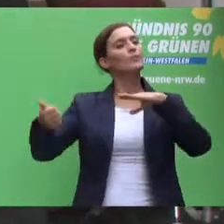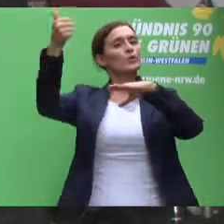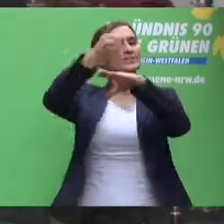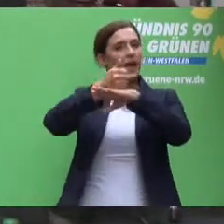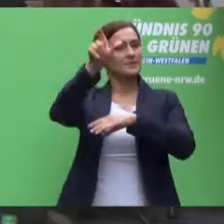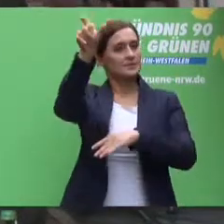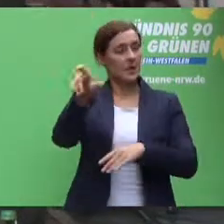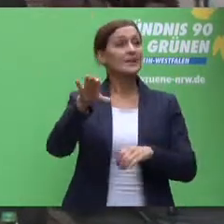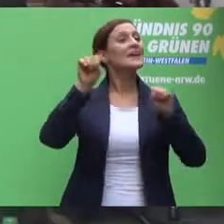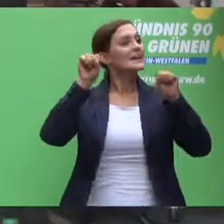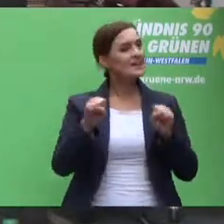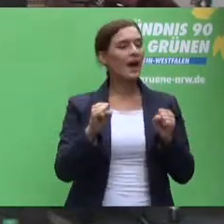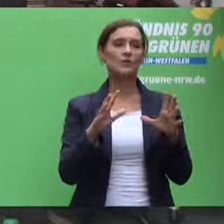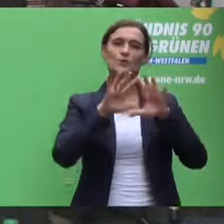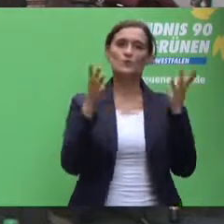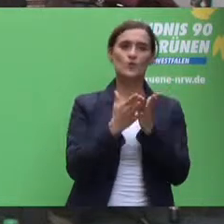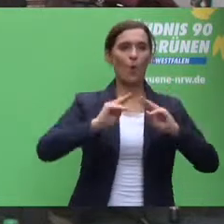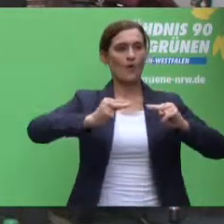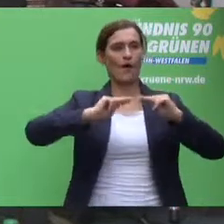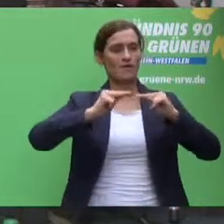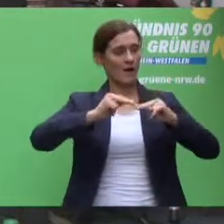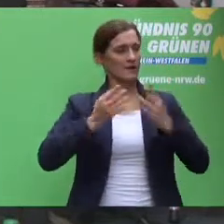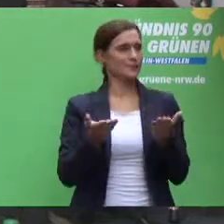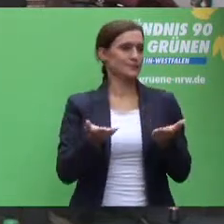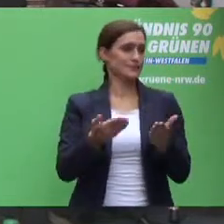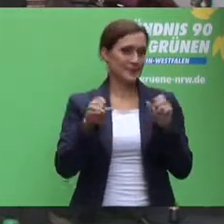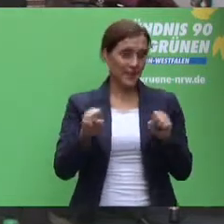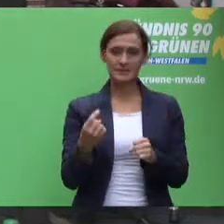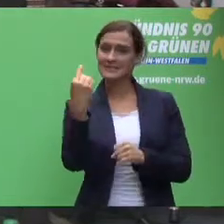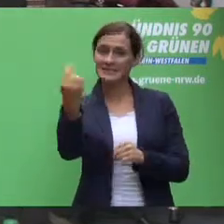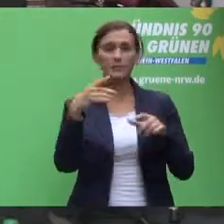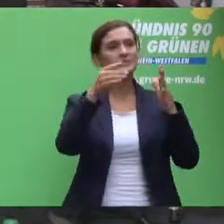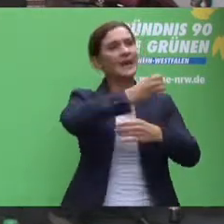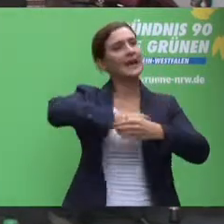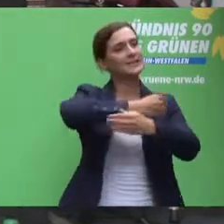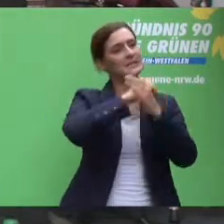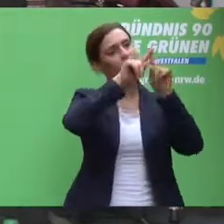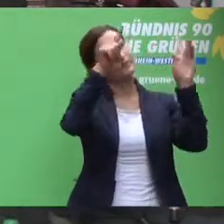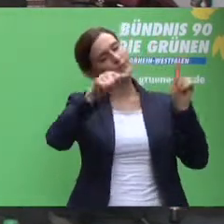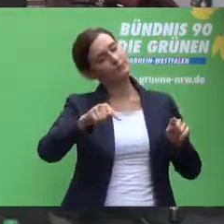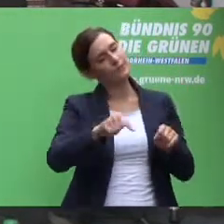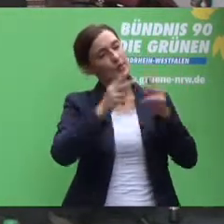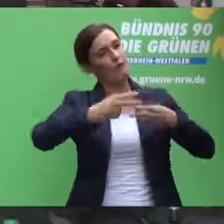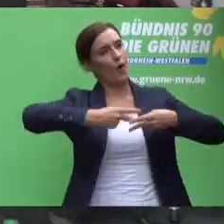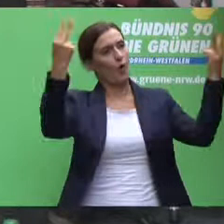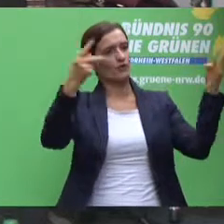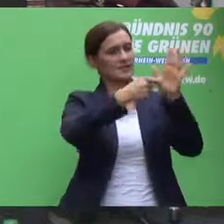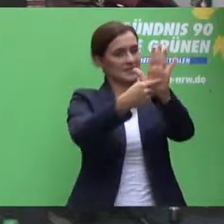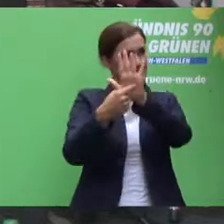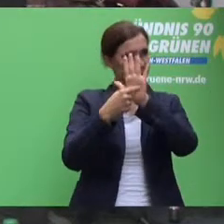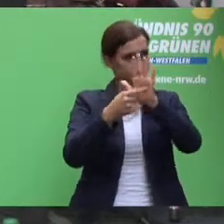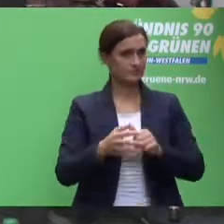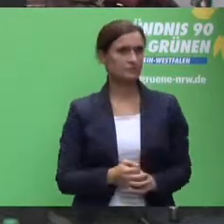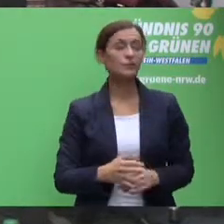Kohlroulade. Und hat das Rezept veröffentlicht. Und als diese Diskussion den Höhepunkt erreichte, hat man dann